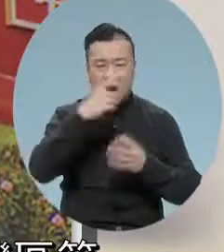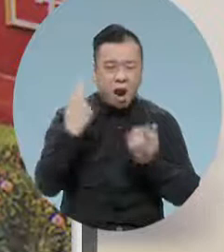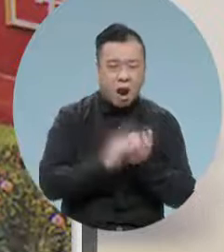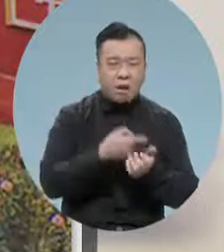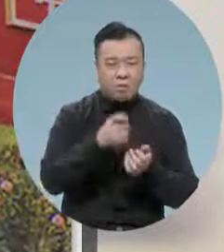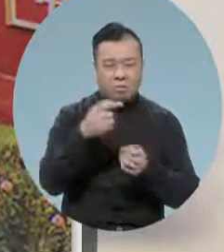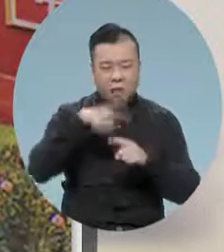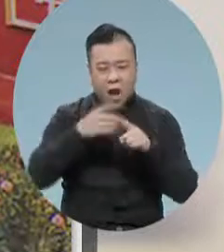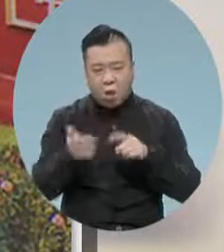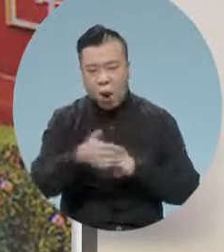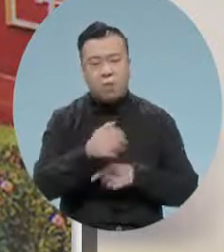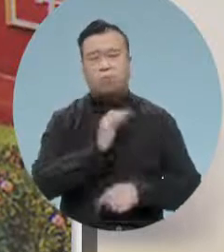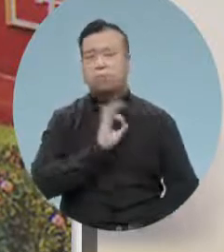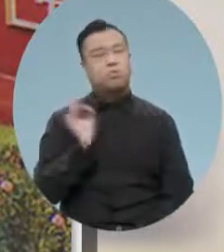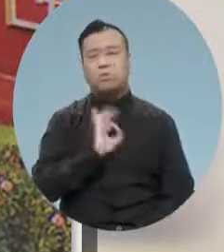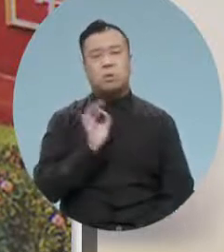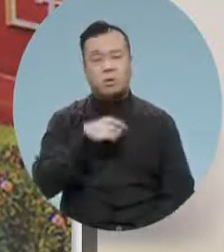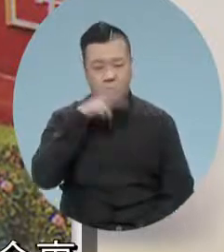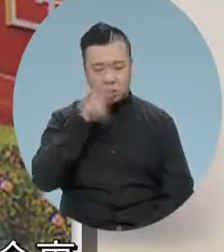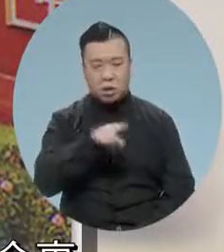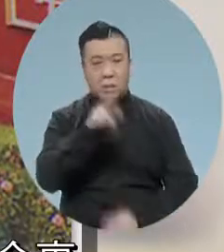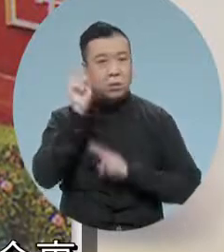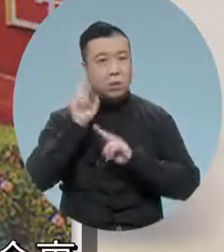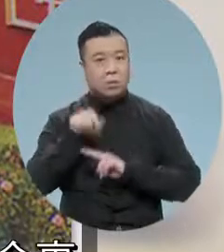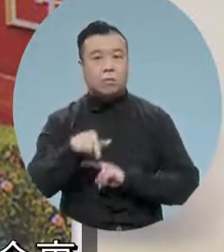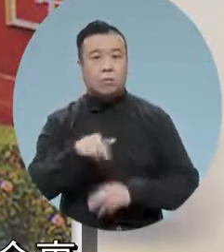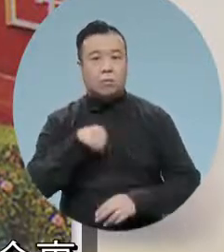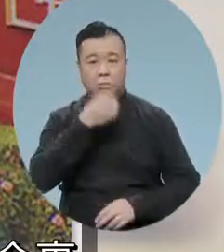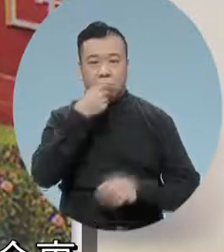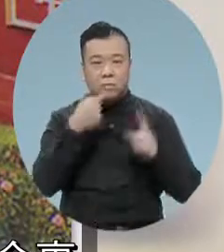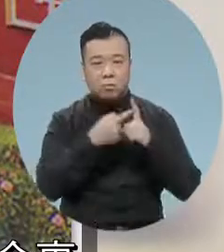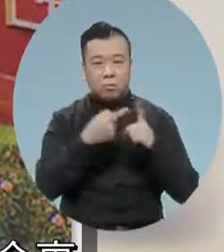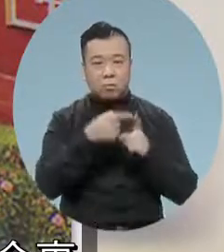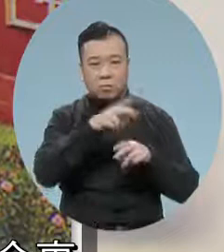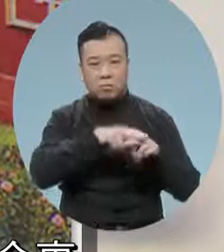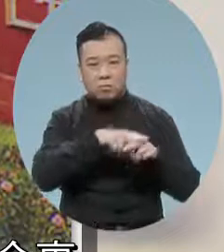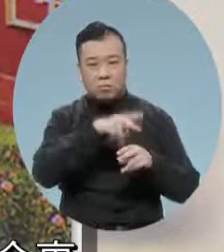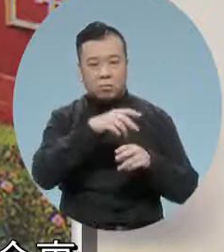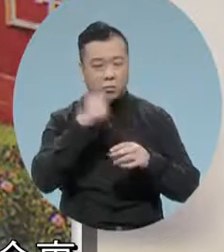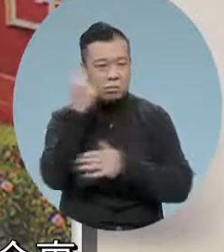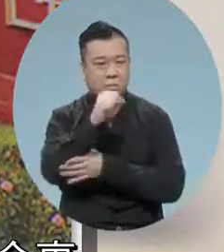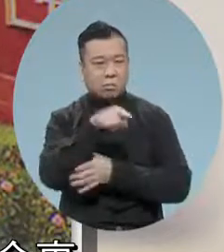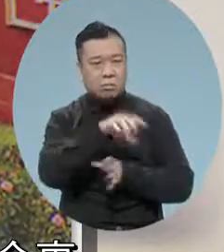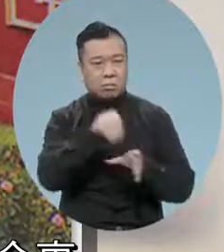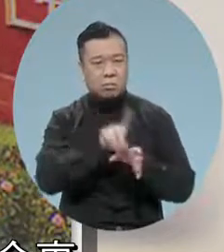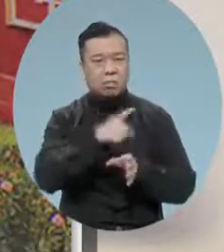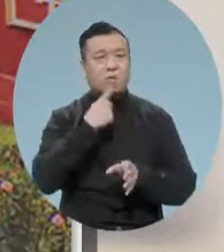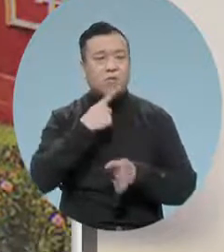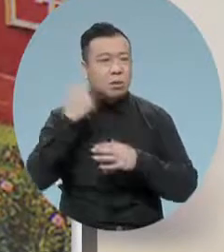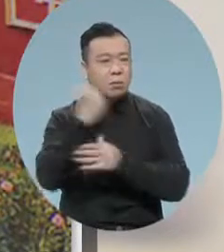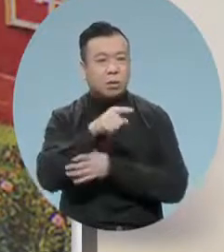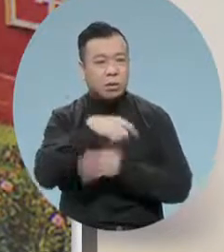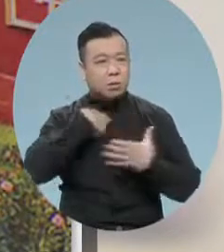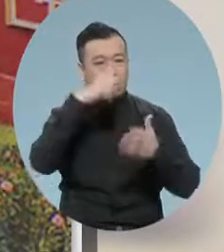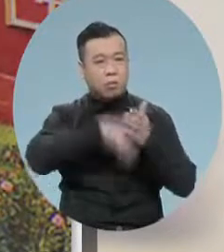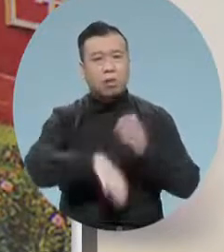區等等，而係我調翻轉去睇呢段歷史。香港人冇喺我哋國家嘅革命，包括紅色革命入邊，我哋冇